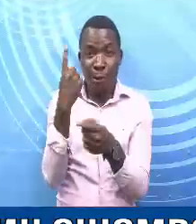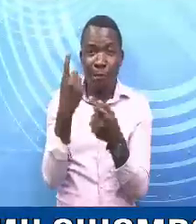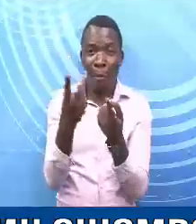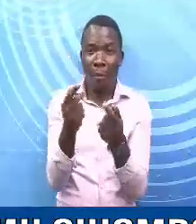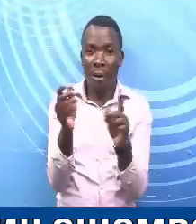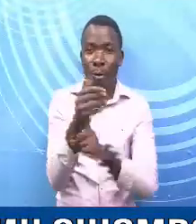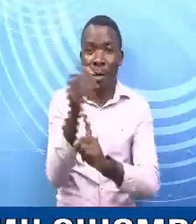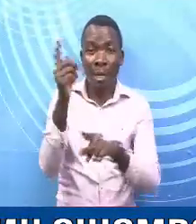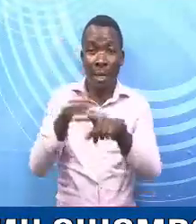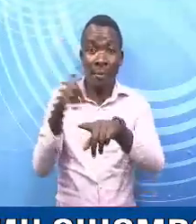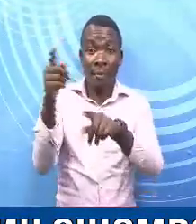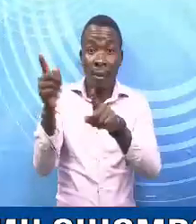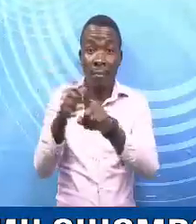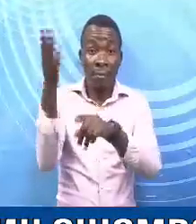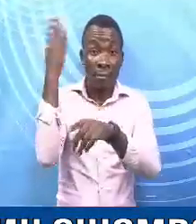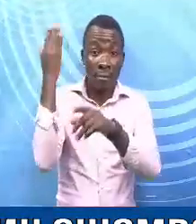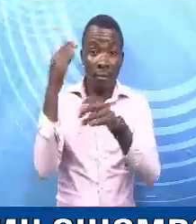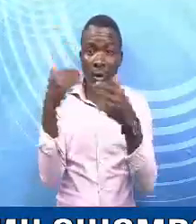nka mbere.